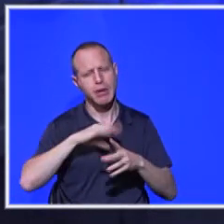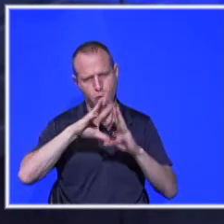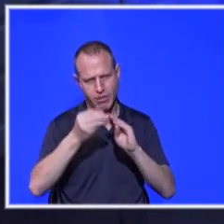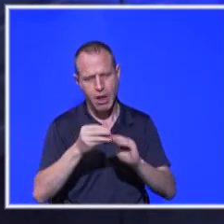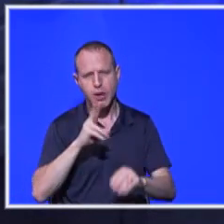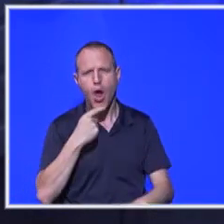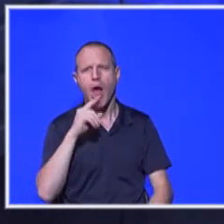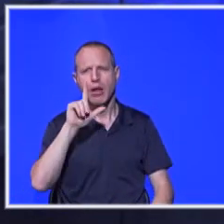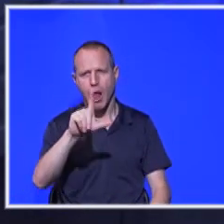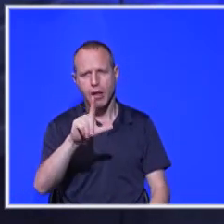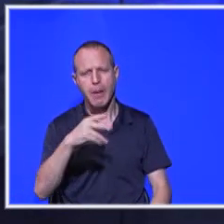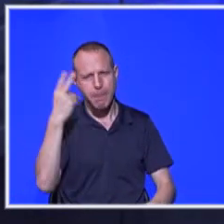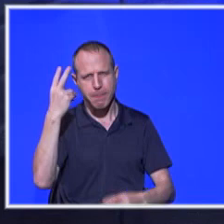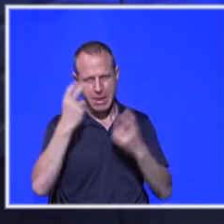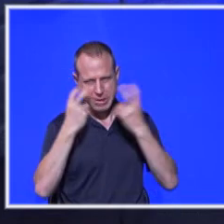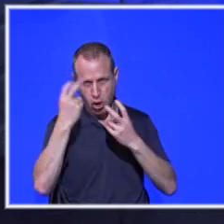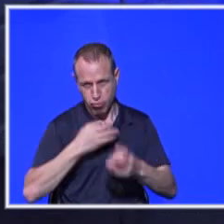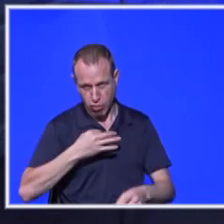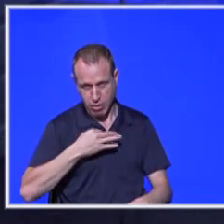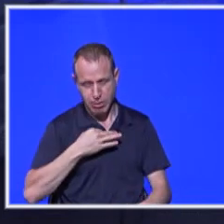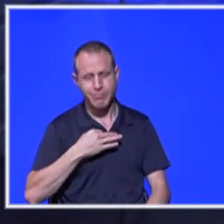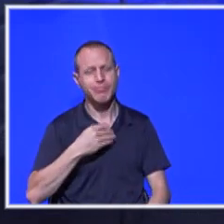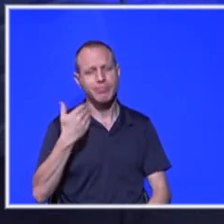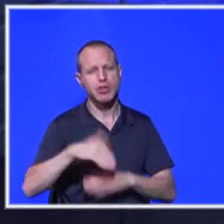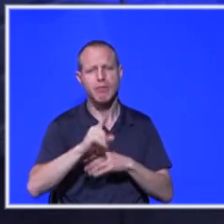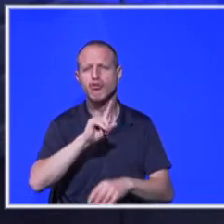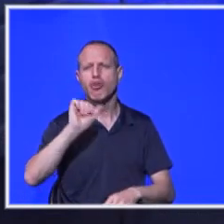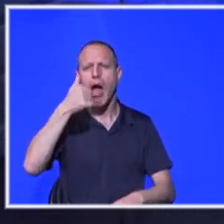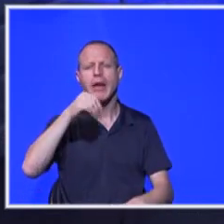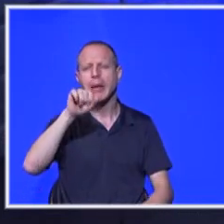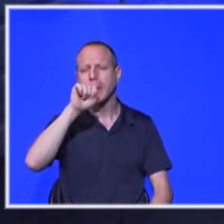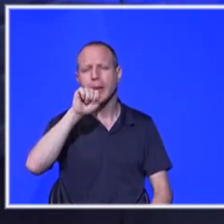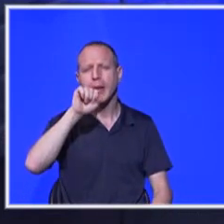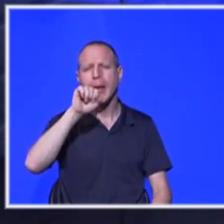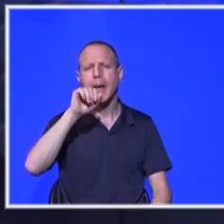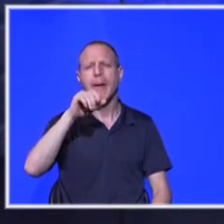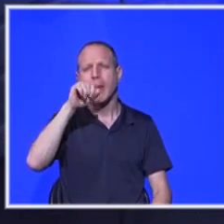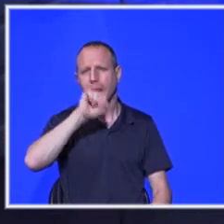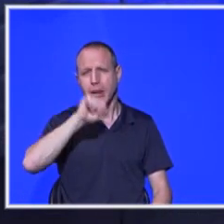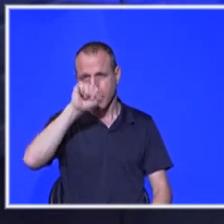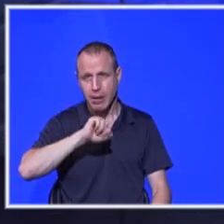לך, שמניסיוני, בסוף מי שהכי מתחנף זה זה שהראשון שנועץ שיניים.